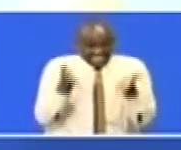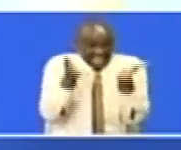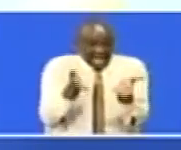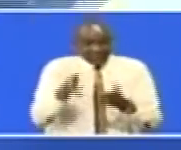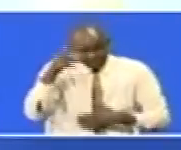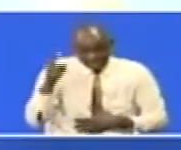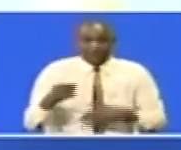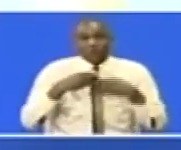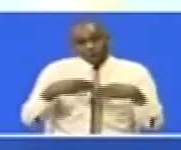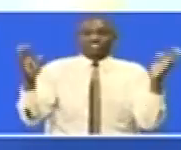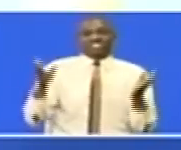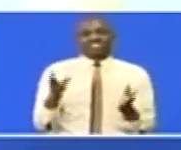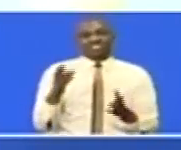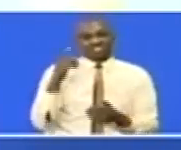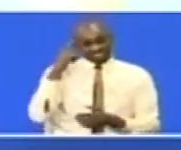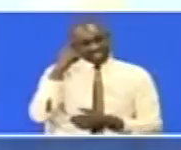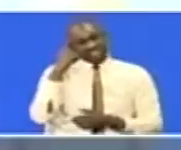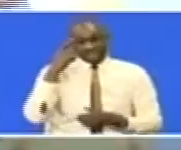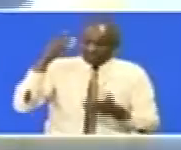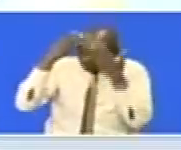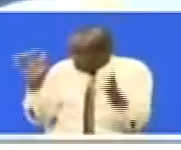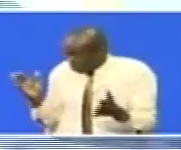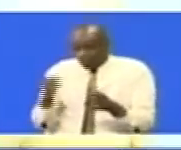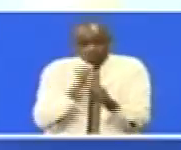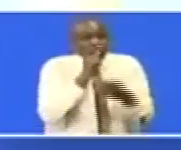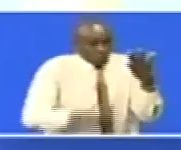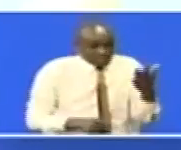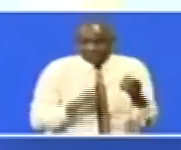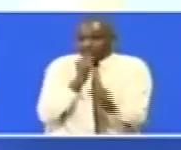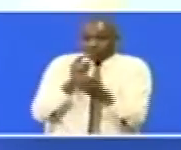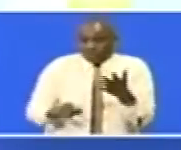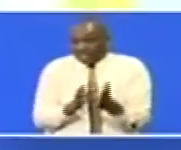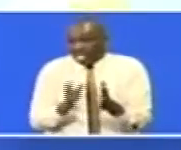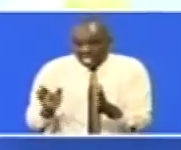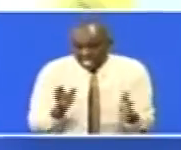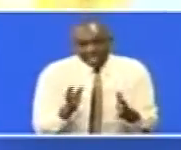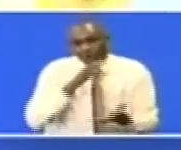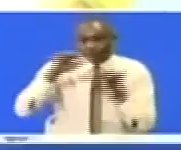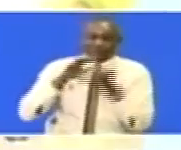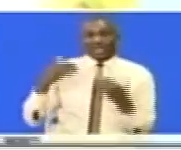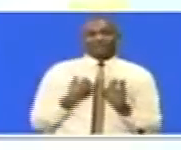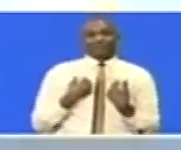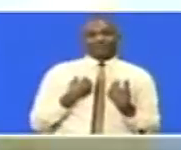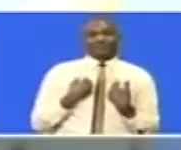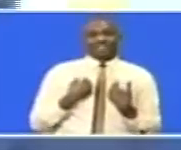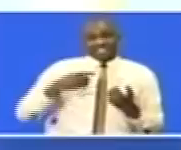Sasa wamepoteza mita. Hawajui hii ni kushoto au kulia. Hawajui hiyo